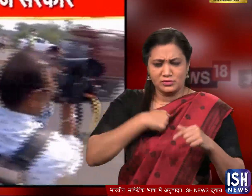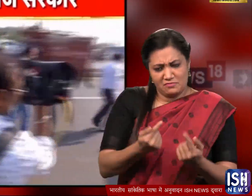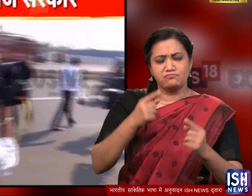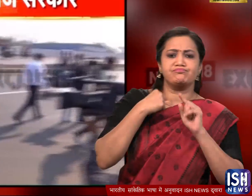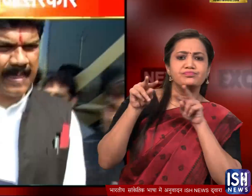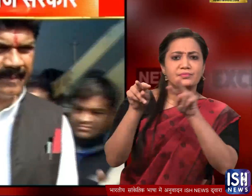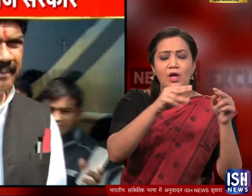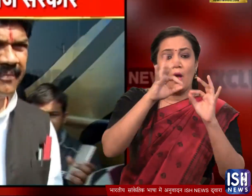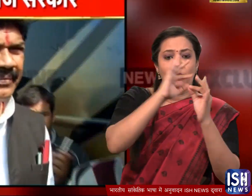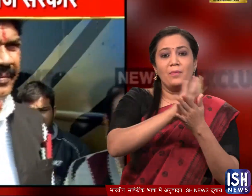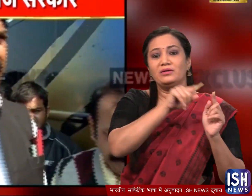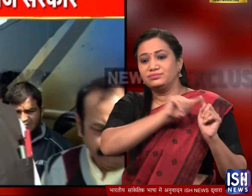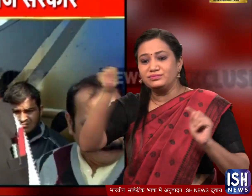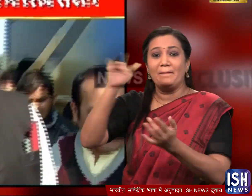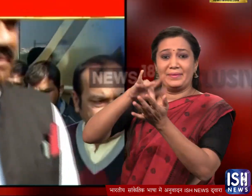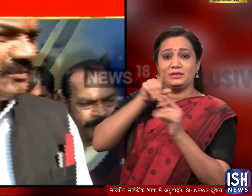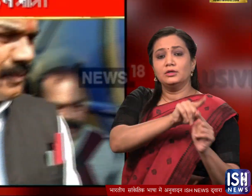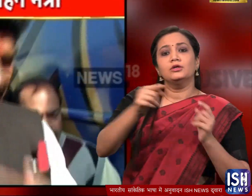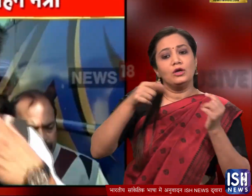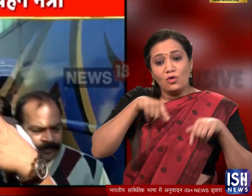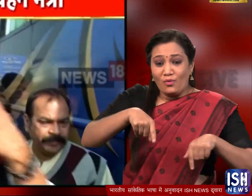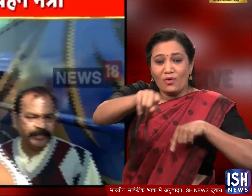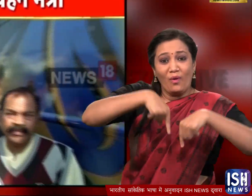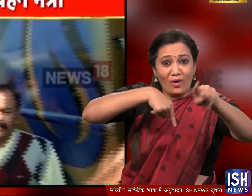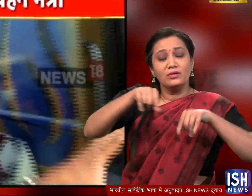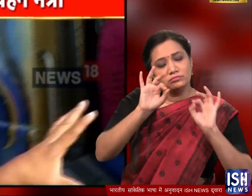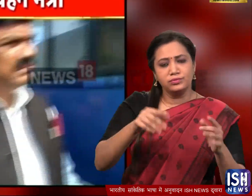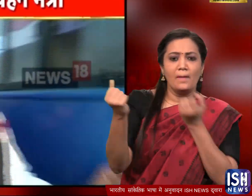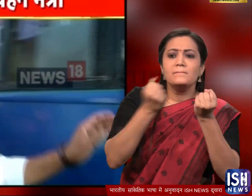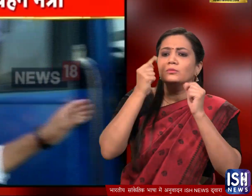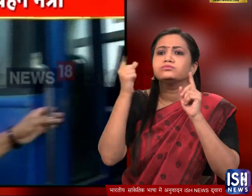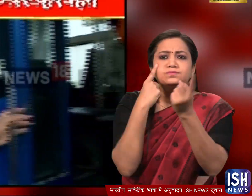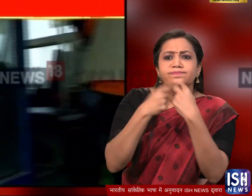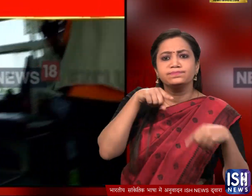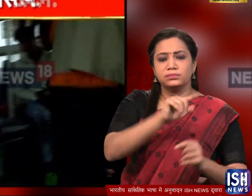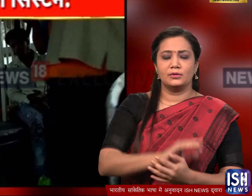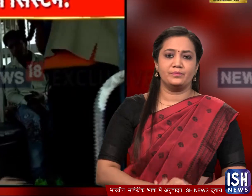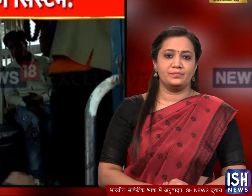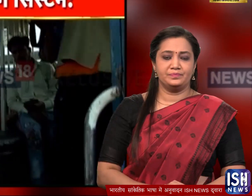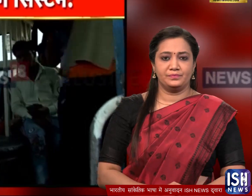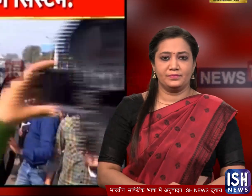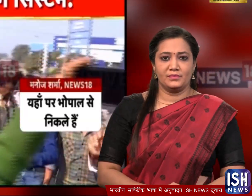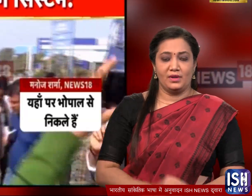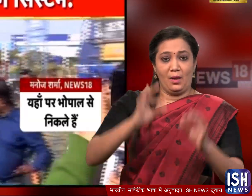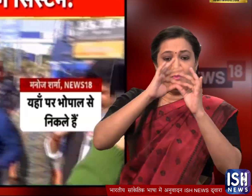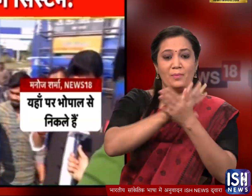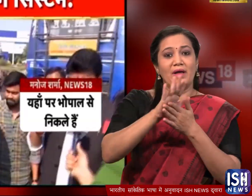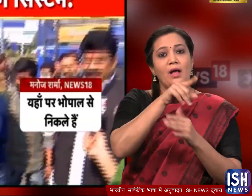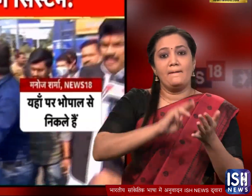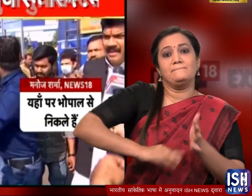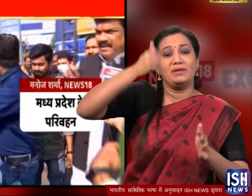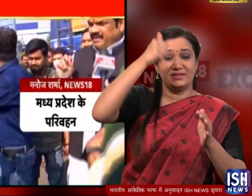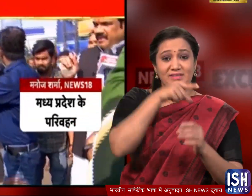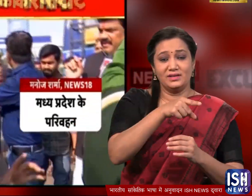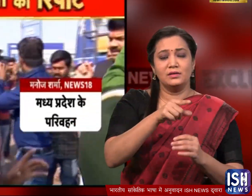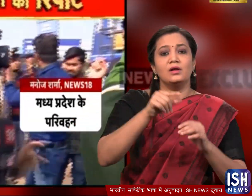मोर्चा संभाल लिया। परिवहन मंत्री भोपाल से होशंगाबाद जाने वाली सड़क पर उतरे और वहां से गुजरने वाली बसों की जांच की। यहाँ पर भोपाल से